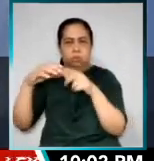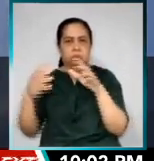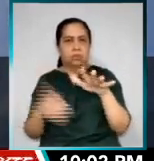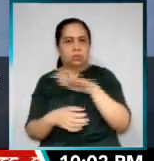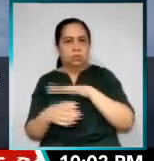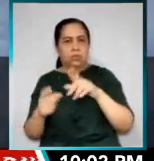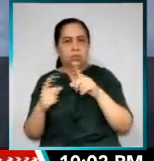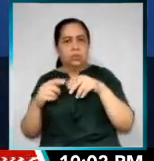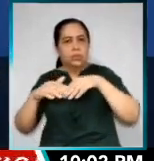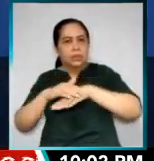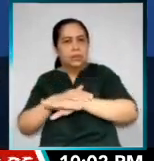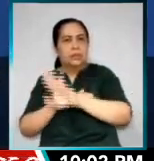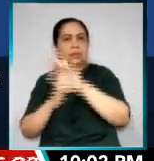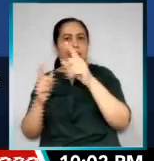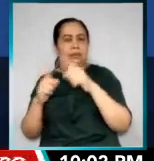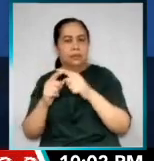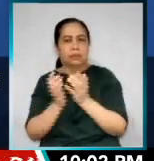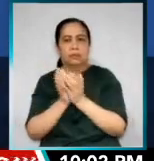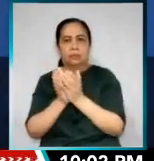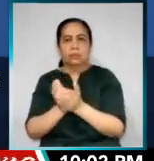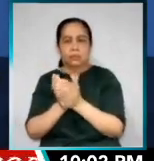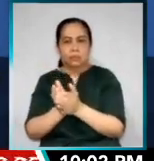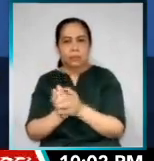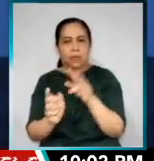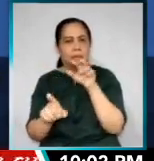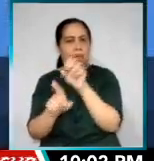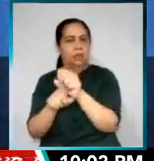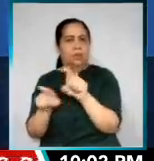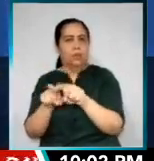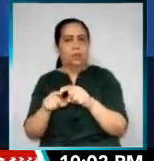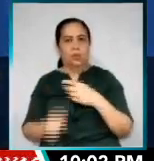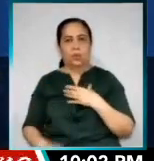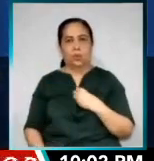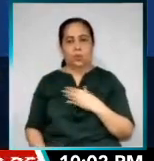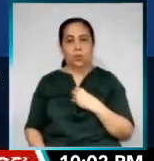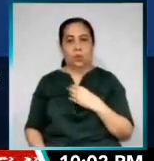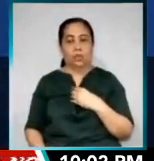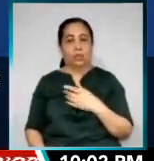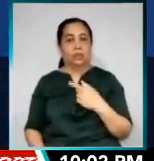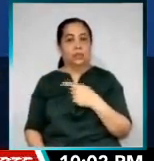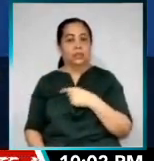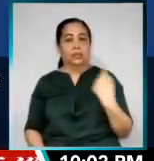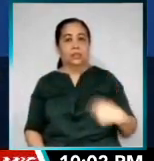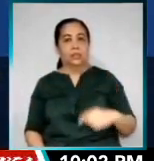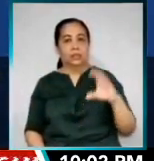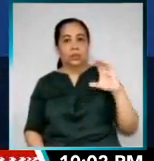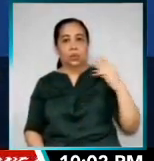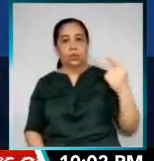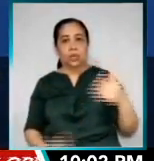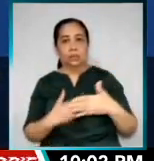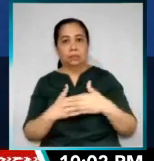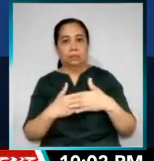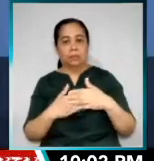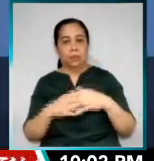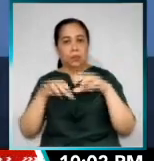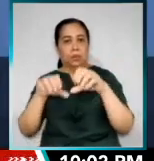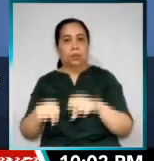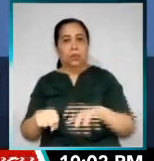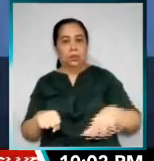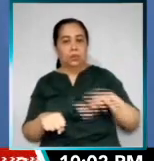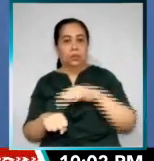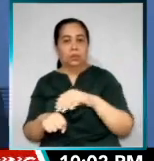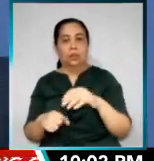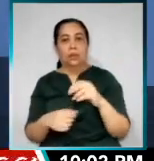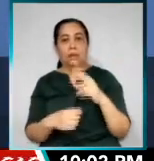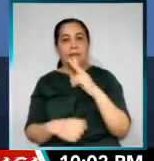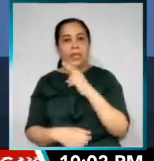ang mga barko. Namataan din ang isang puting barko ng Chinese Coast Guard malapit sa bahurang okupado naman ng Vietnam. Pero wala